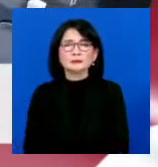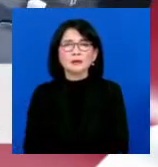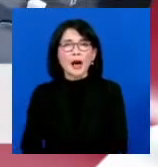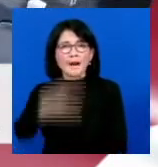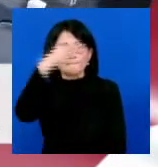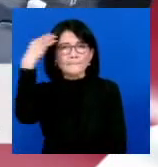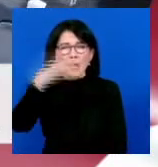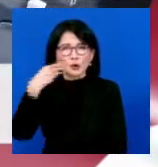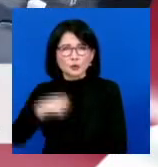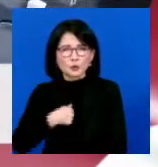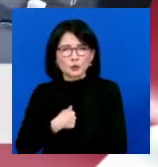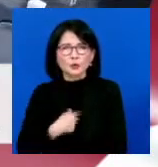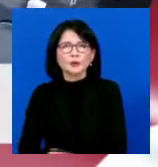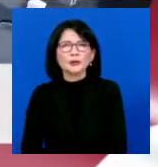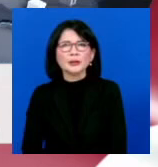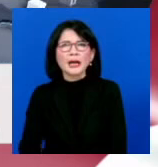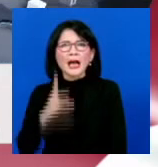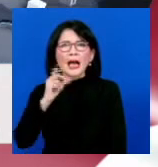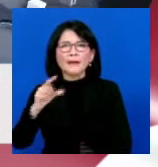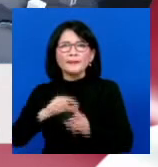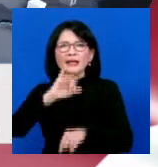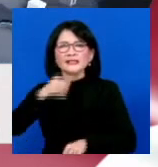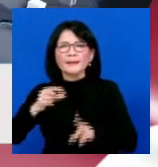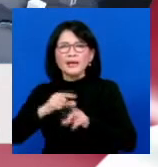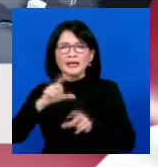Maluku menurut rancangan rpjpd